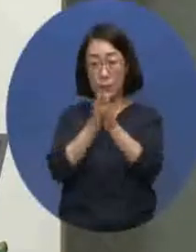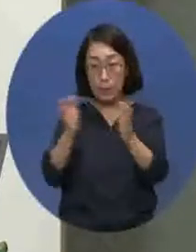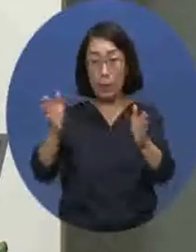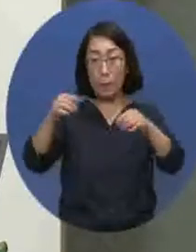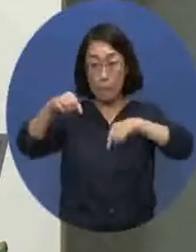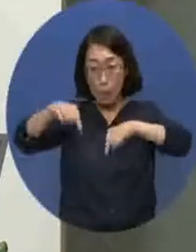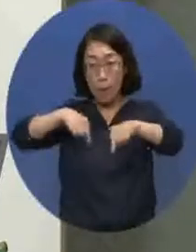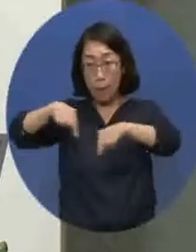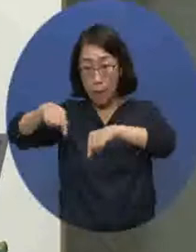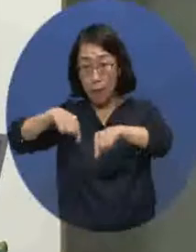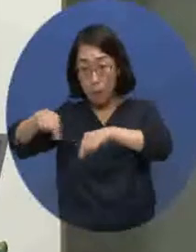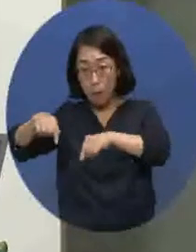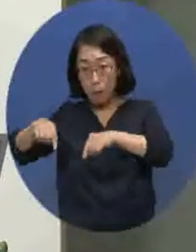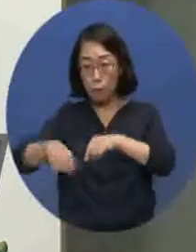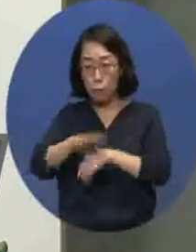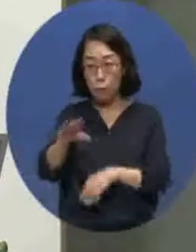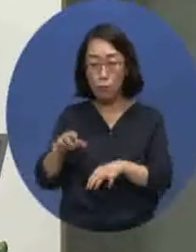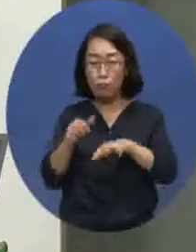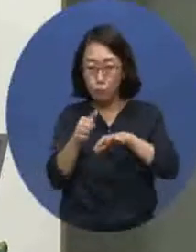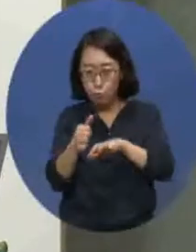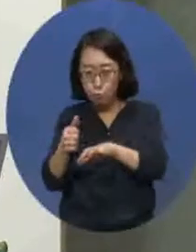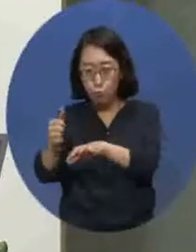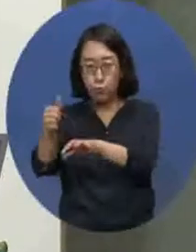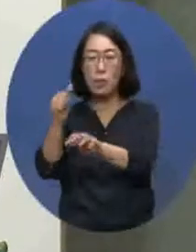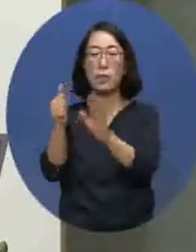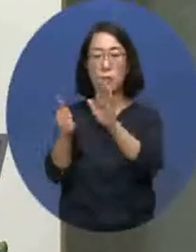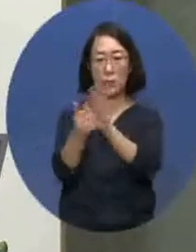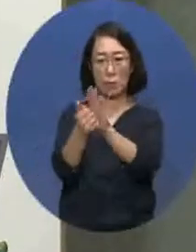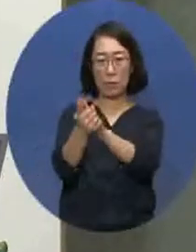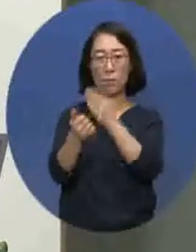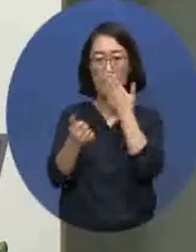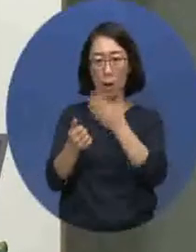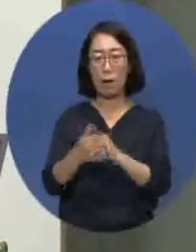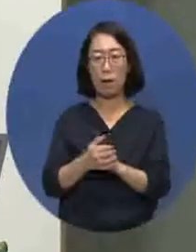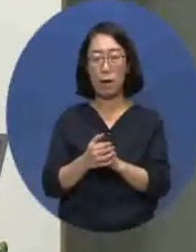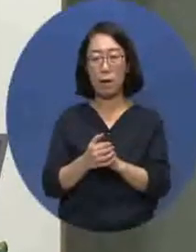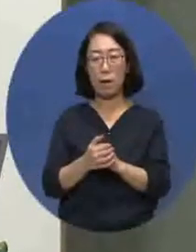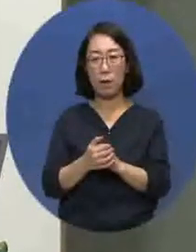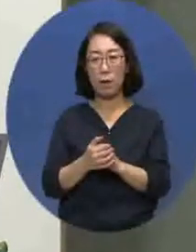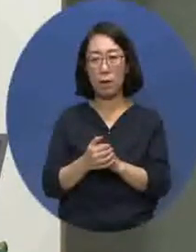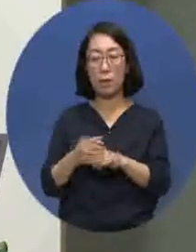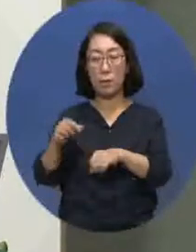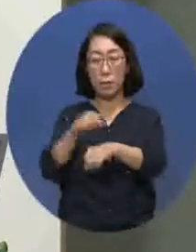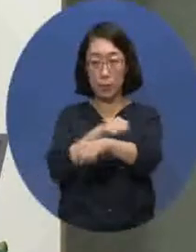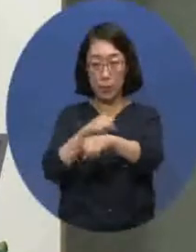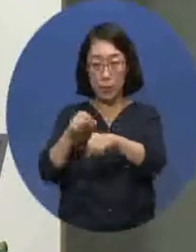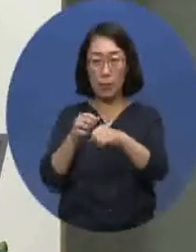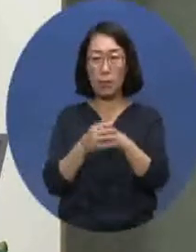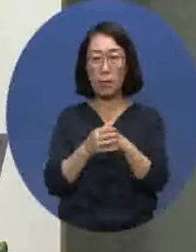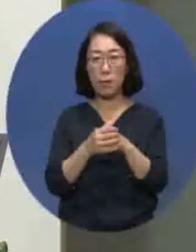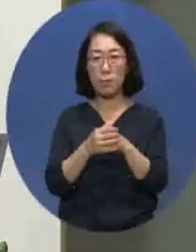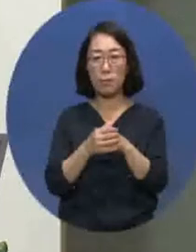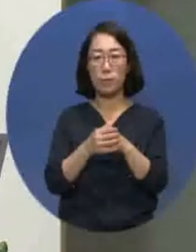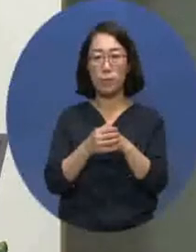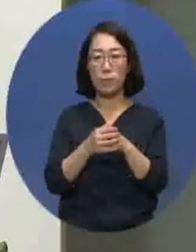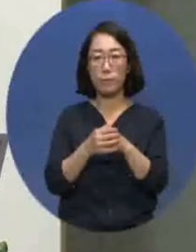국민들이 따라가는 거 아니겠는가 gg 하는거 아닌가 이런 생각을 합니다 특히 그 에